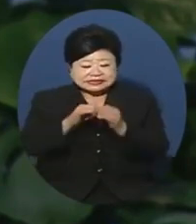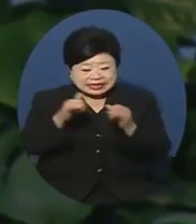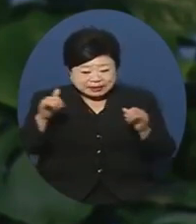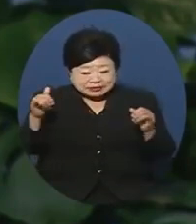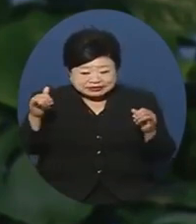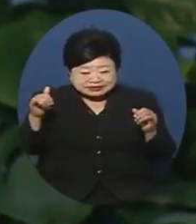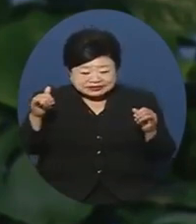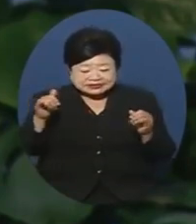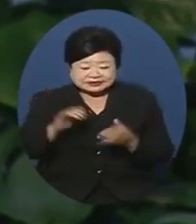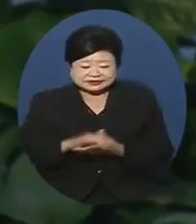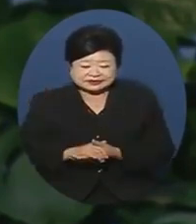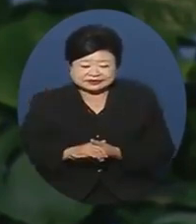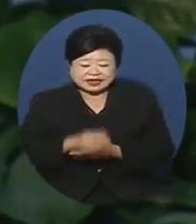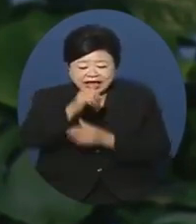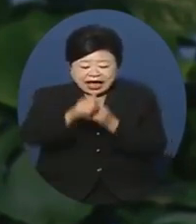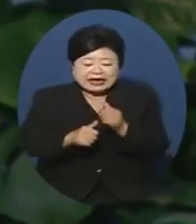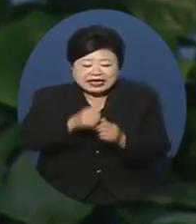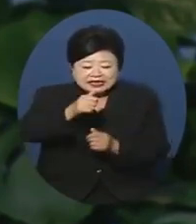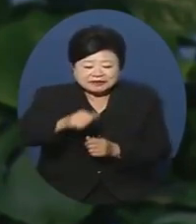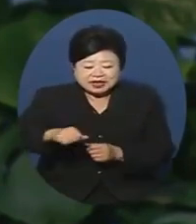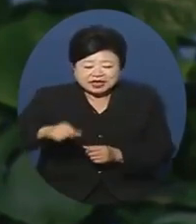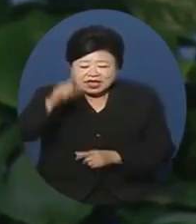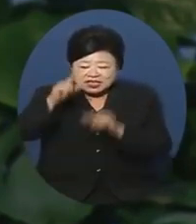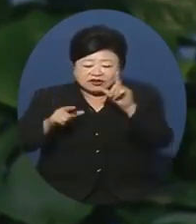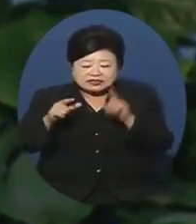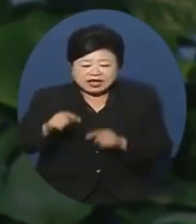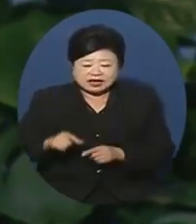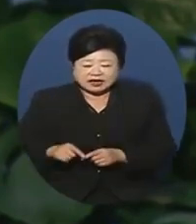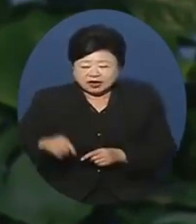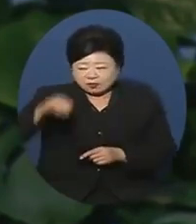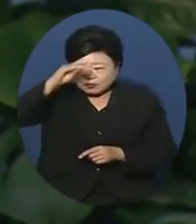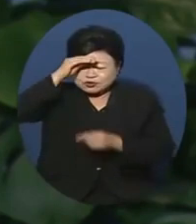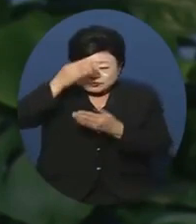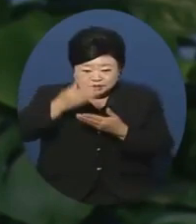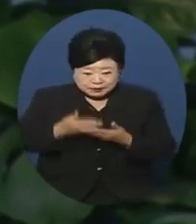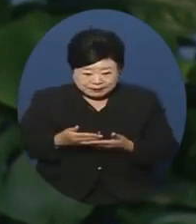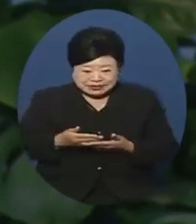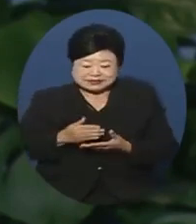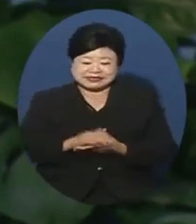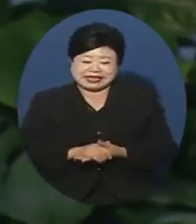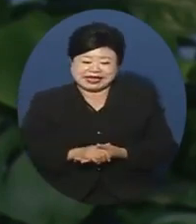사람은 하나님의 형상과 모습을 닮은 것입니다.